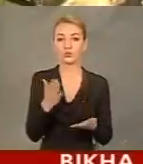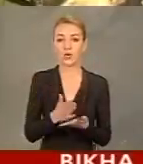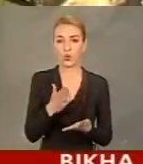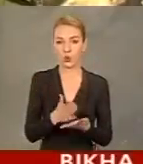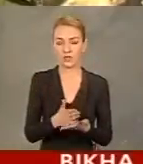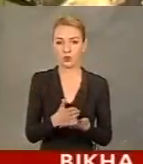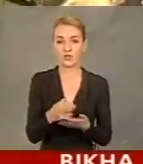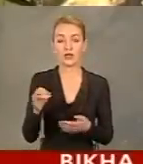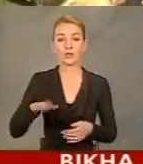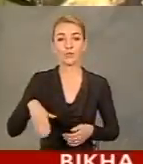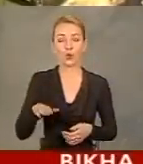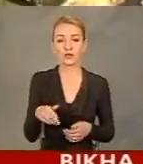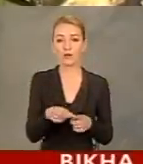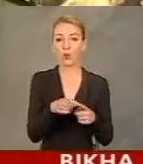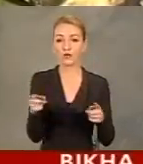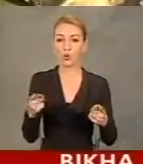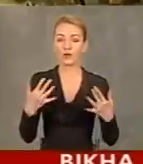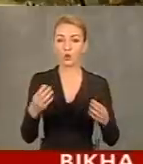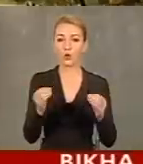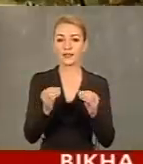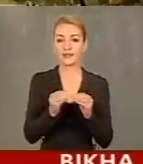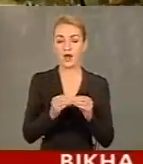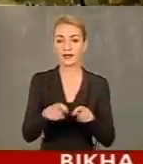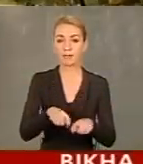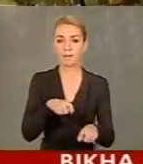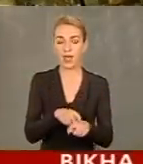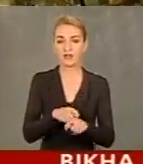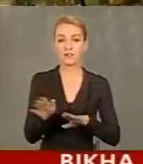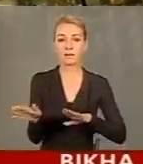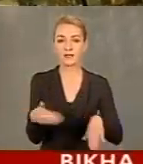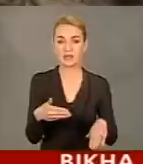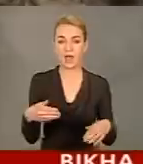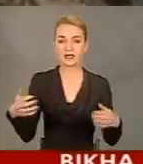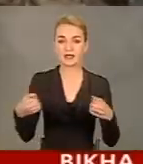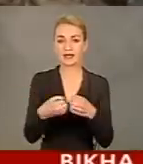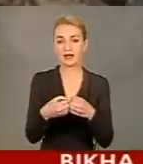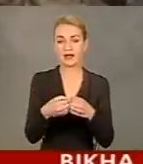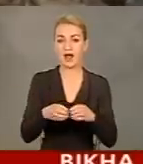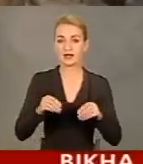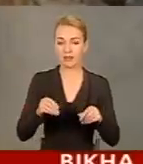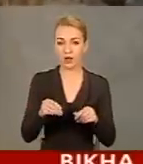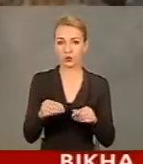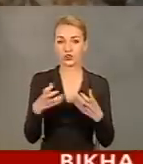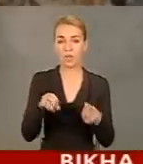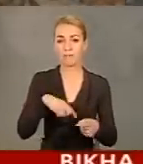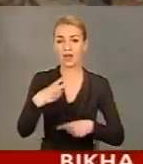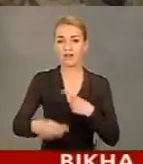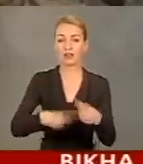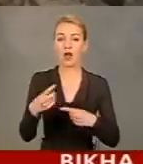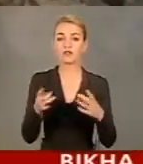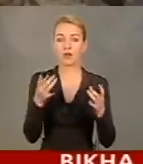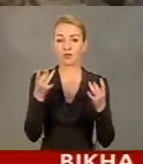знаходимося. І потім протягом кількох десятків метрів після зіткнення з землею гвинтокрил ще перевертався